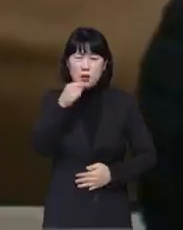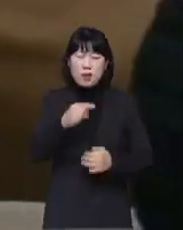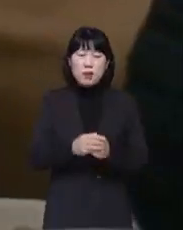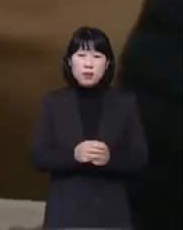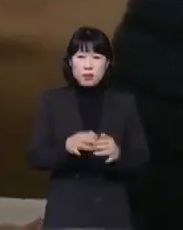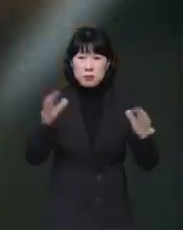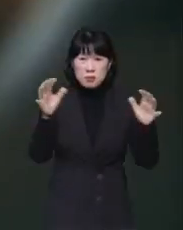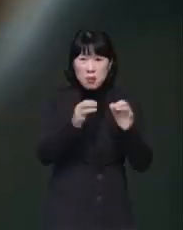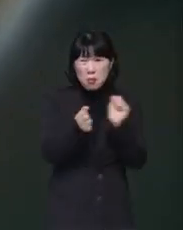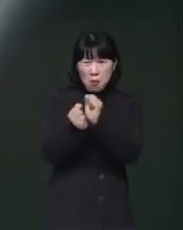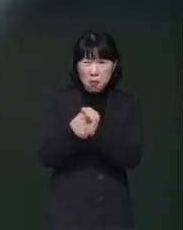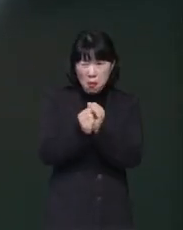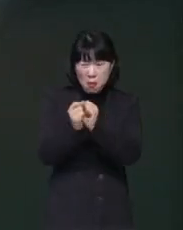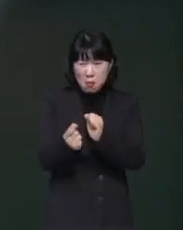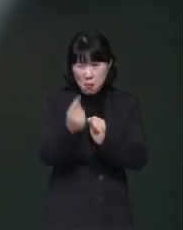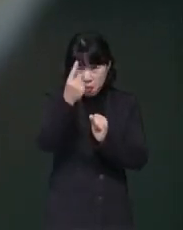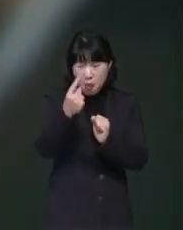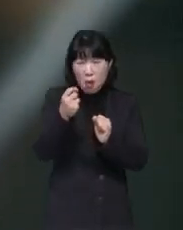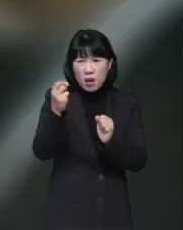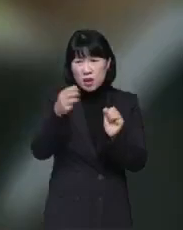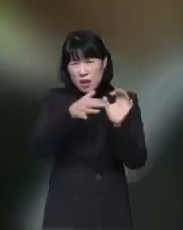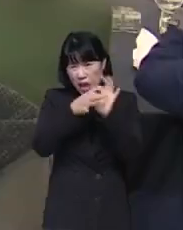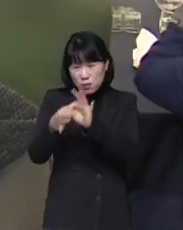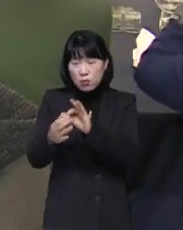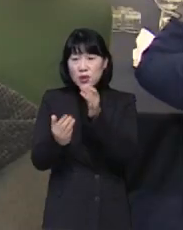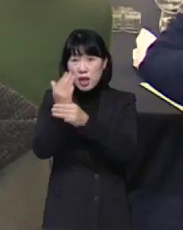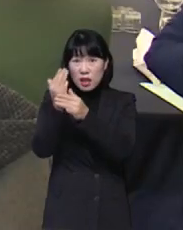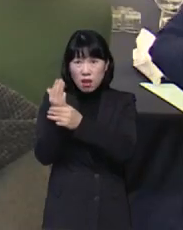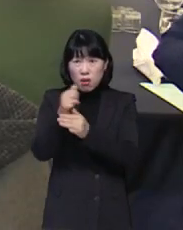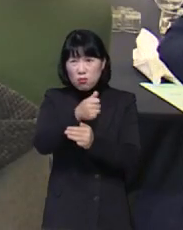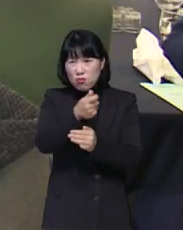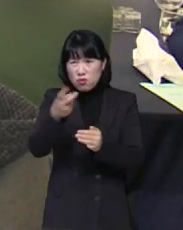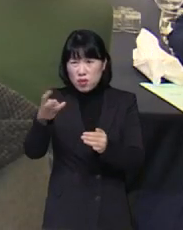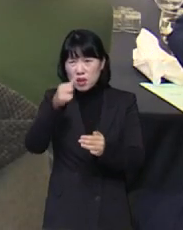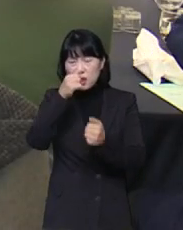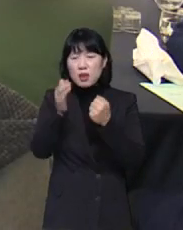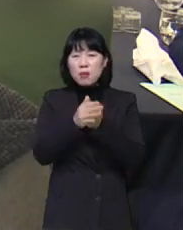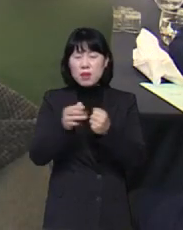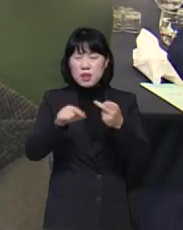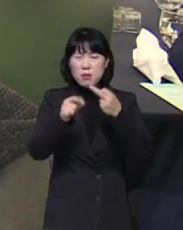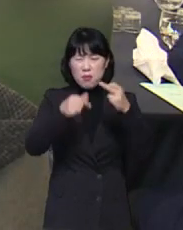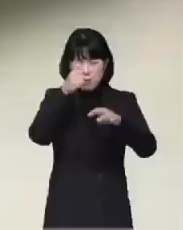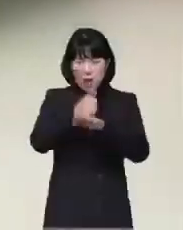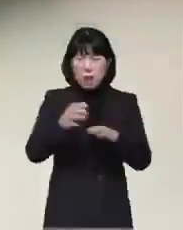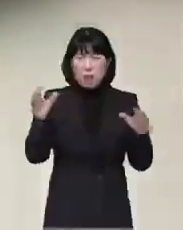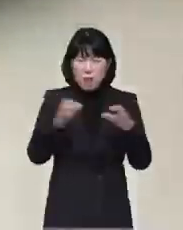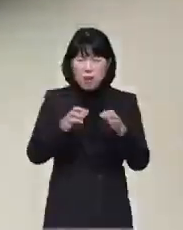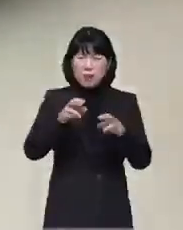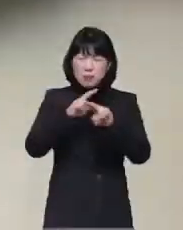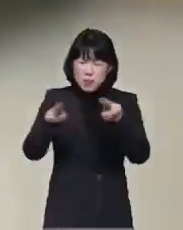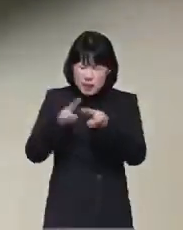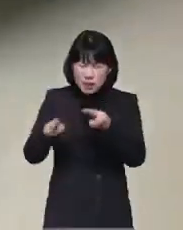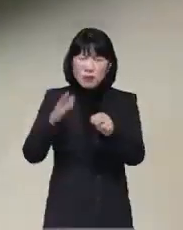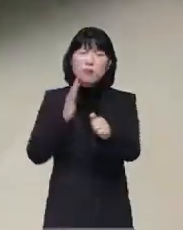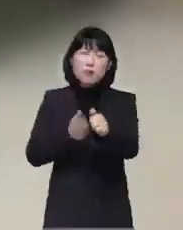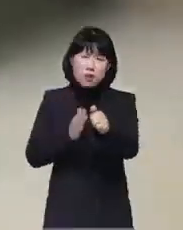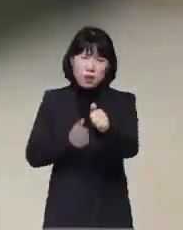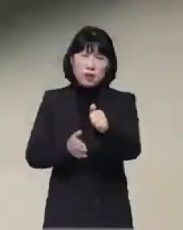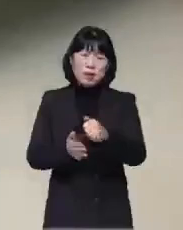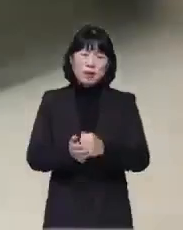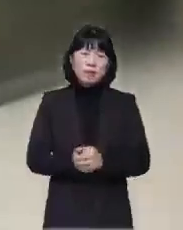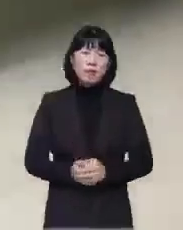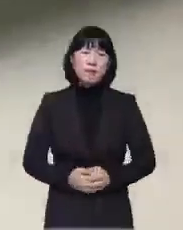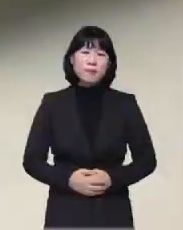집단 감염 원이 따라 나타나면서 연말 모임과 행사를 가급적 취소의 달라고 호소하고 있습니다